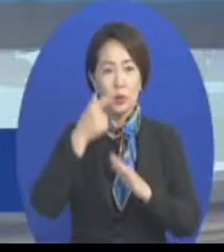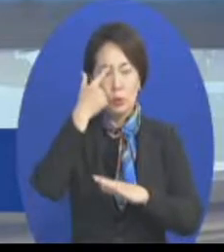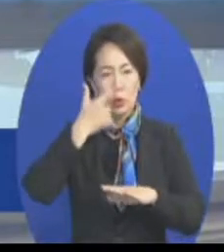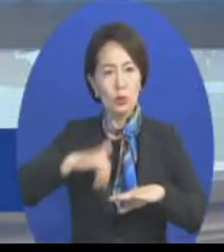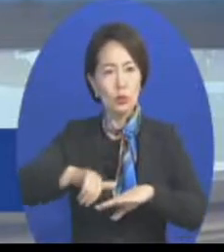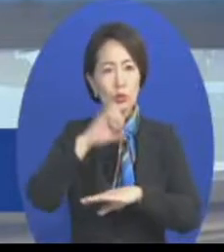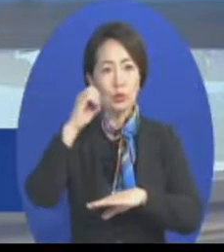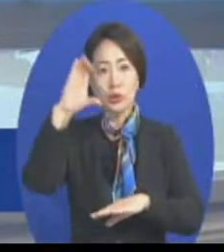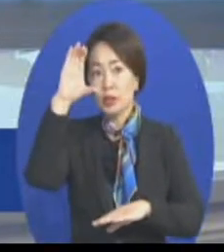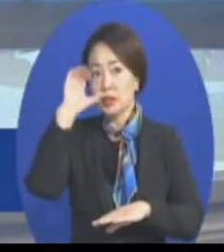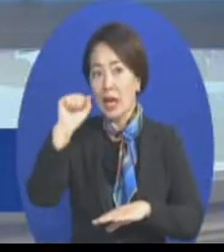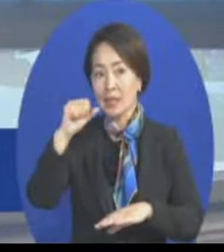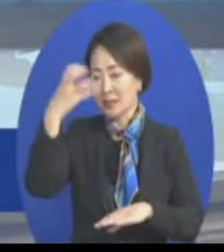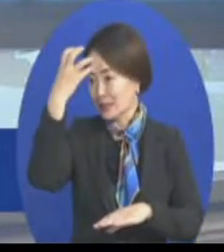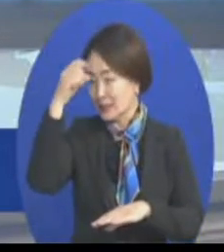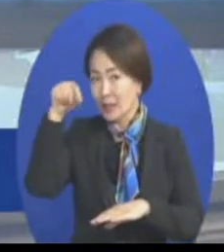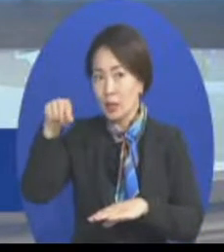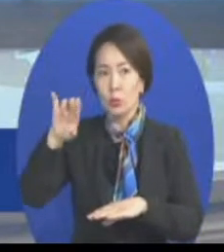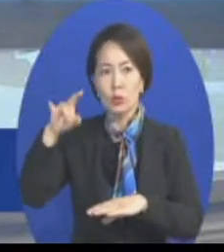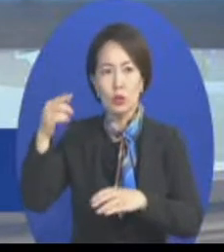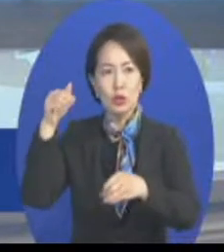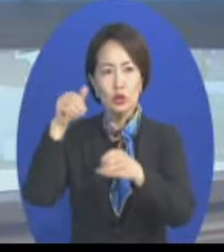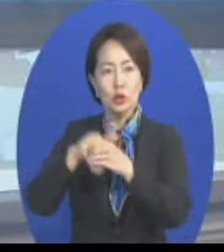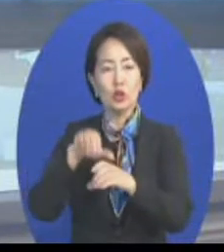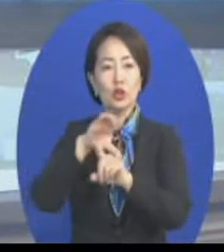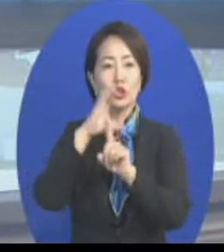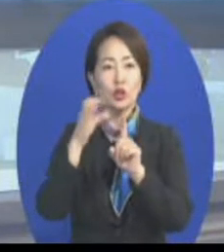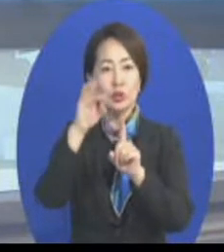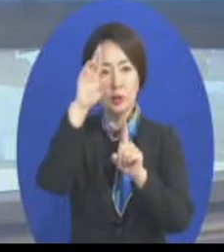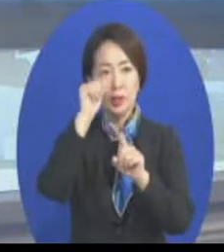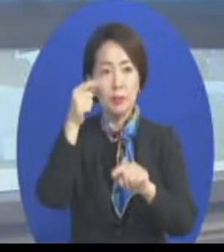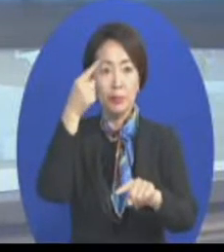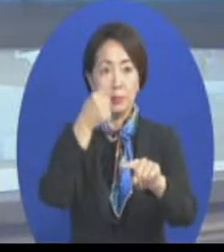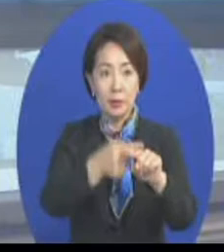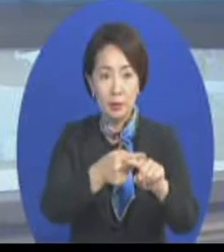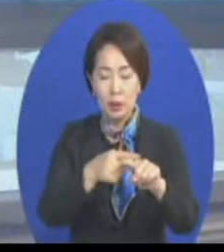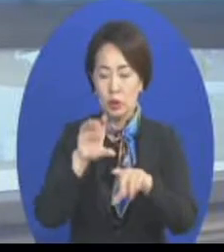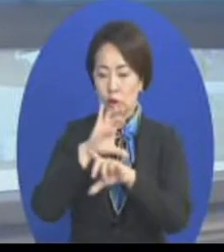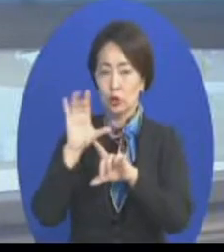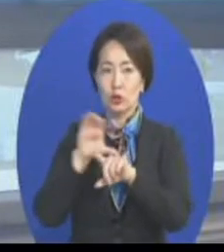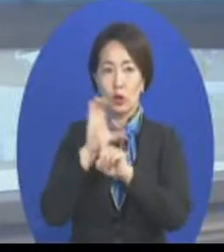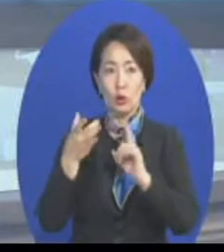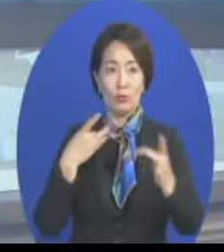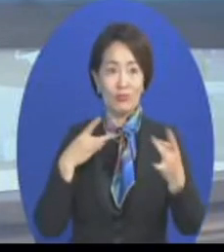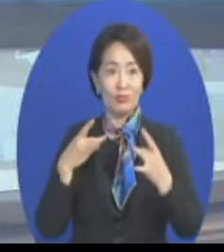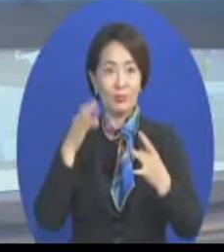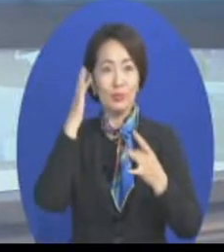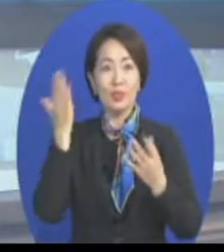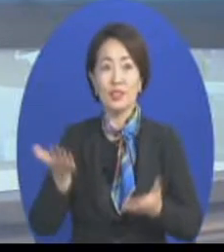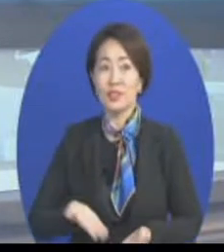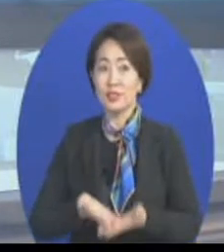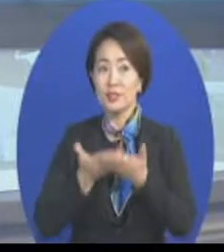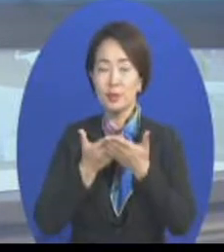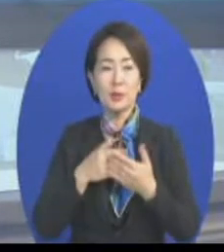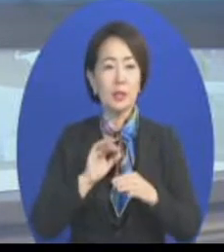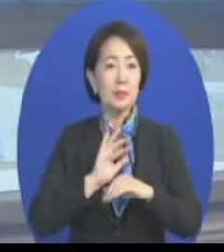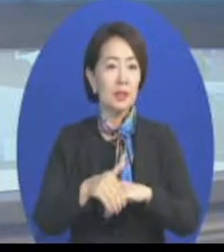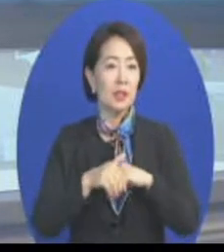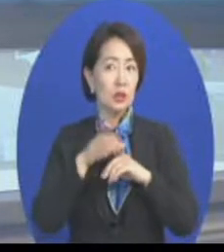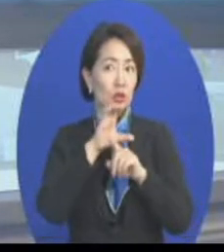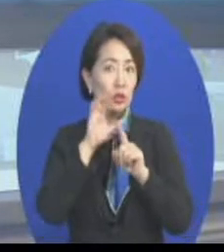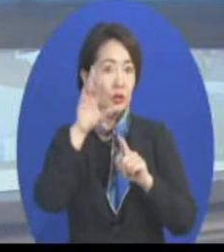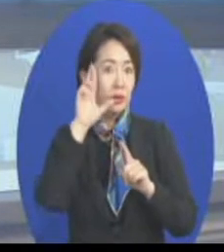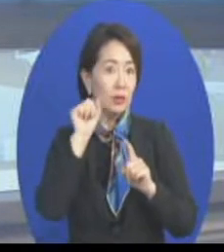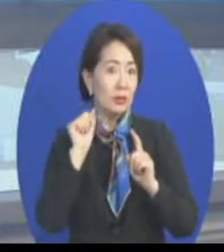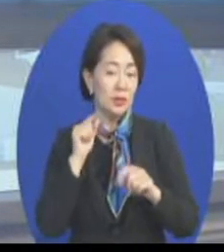Монгол улсын ерөнхий сайд засгийн газрын бүтэцтэй соёлын яамыг нэмж соёл урлагийн салбарыг бодлогоор дэмжиж байна. Манай улс 26 жилийн дараа бие даасан соёлын яамтай болсноор